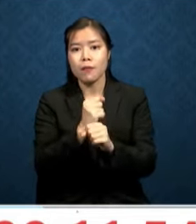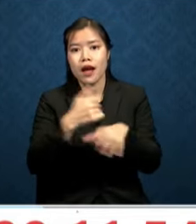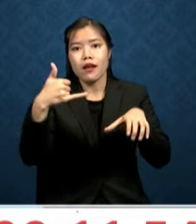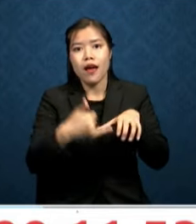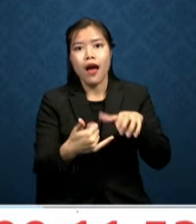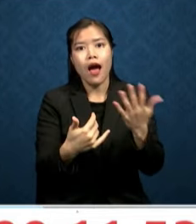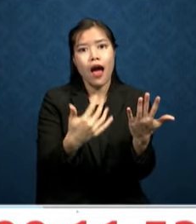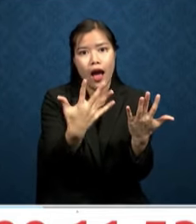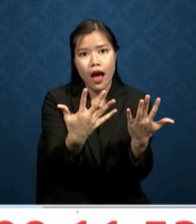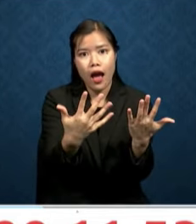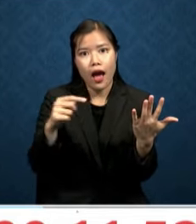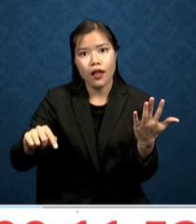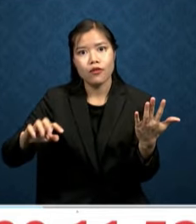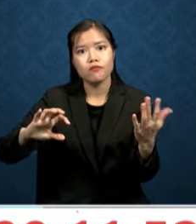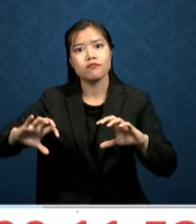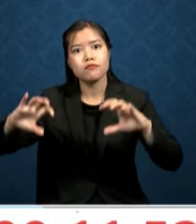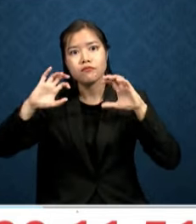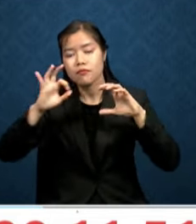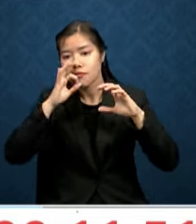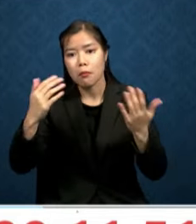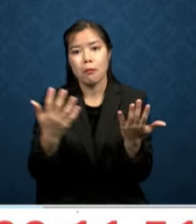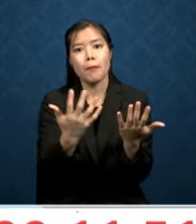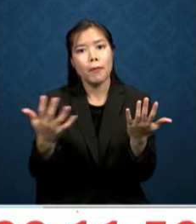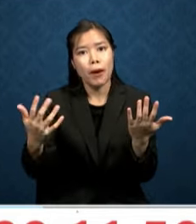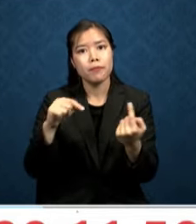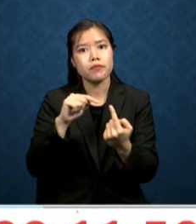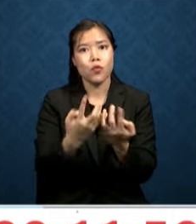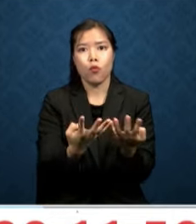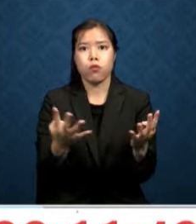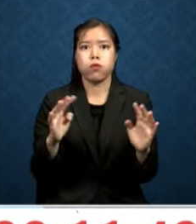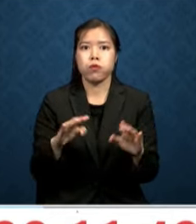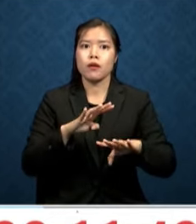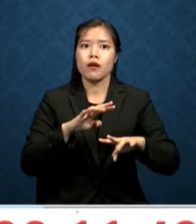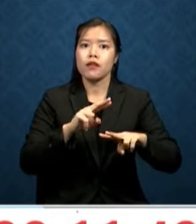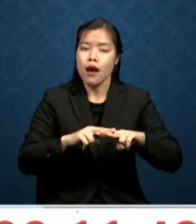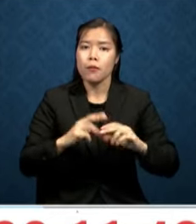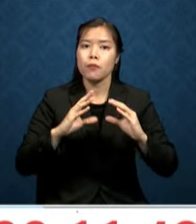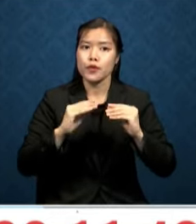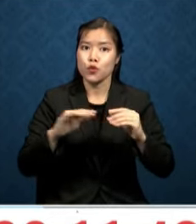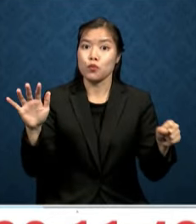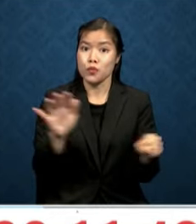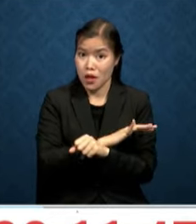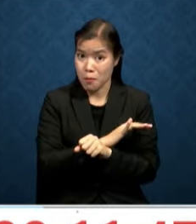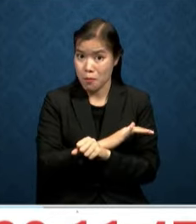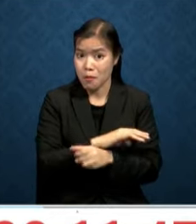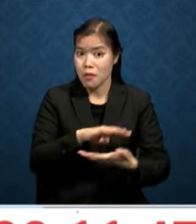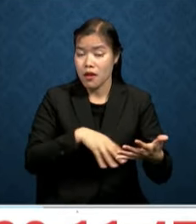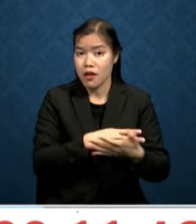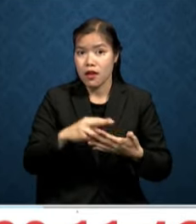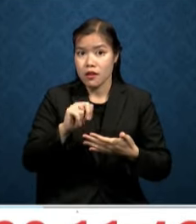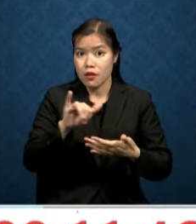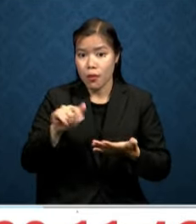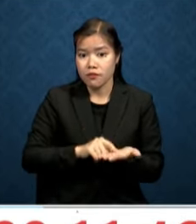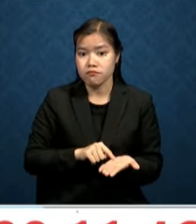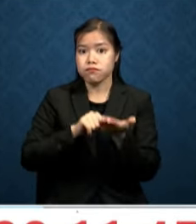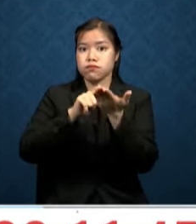การประจำมาเต็มนั่นแปลว่าถ้าหากว่าแนวนโยบายความมุ่งมั่นแน่แน่ของรัฐมนตรีเนี่ยสามารถส่งมอบไปยัง